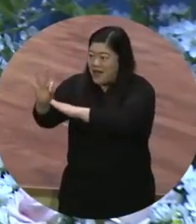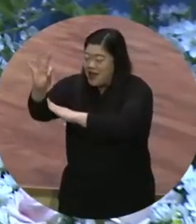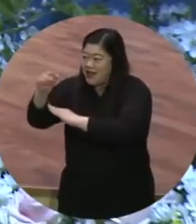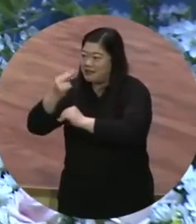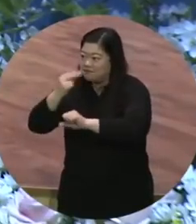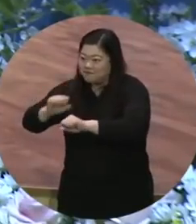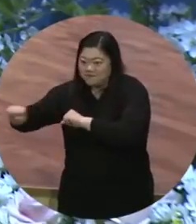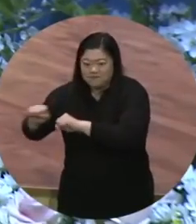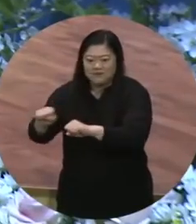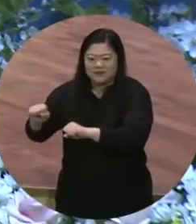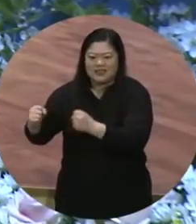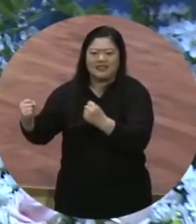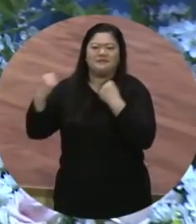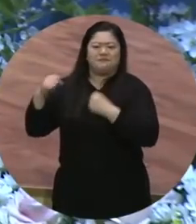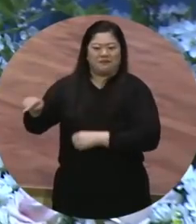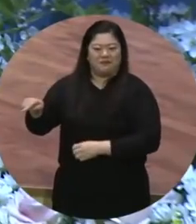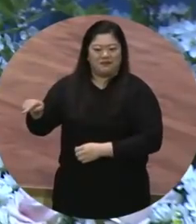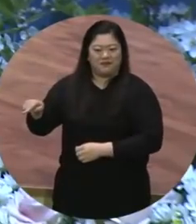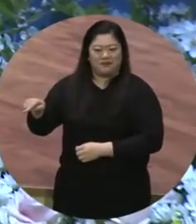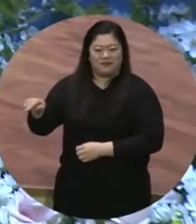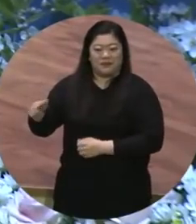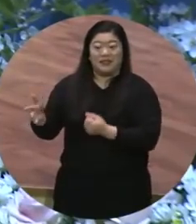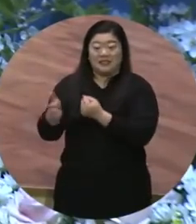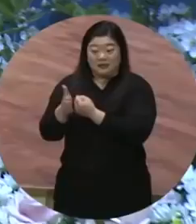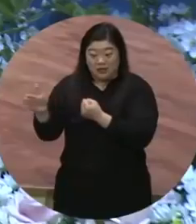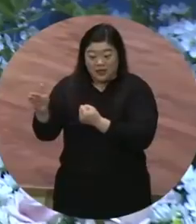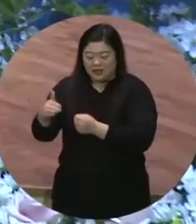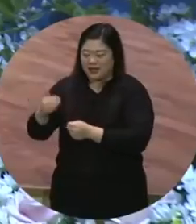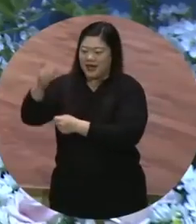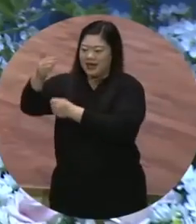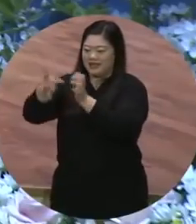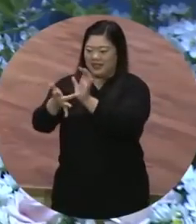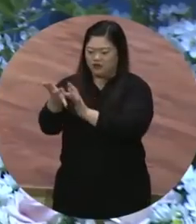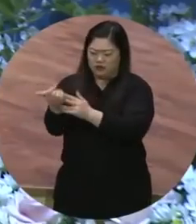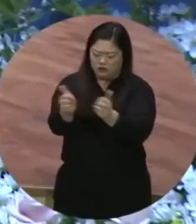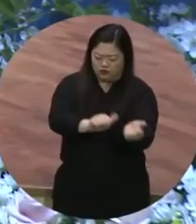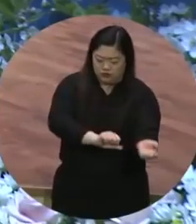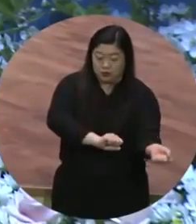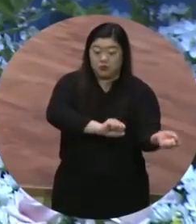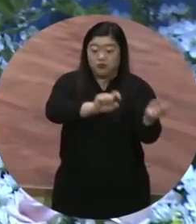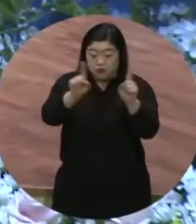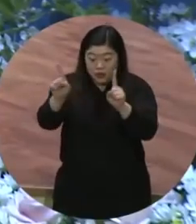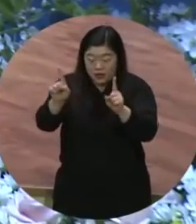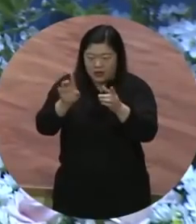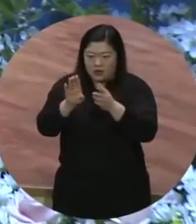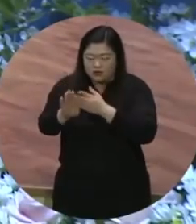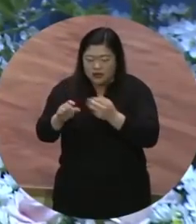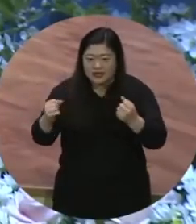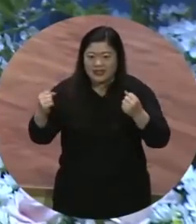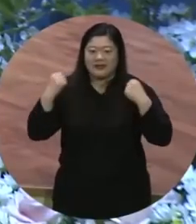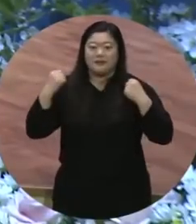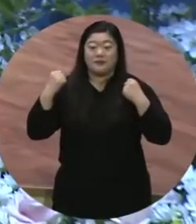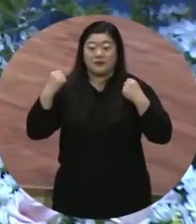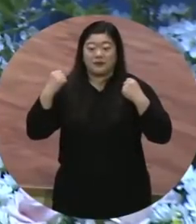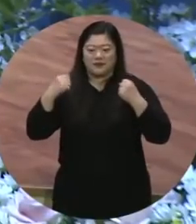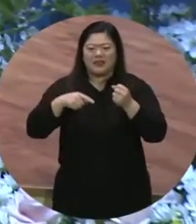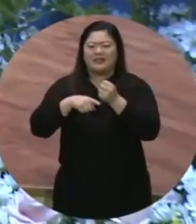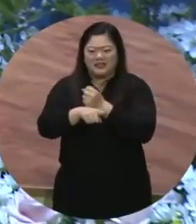살아난다. 그래서 이 빛의 자리, 이렇게 부활절을